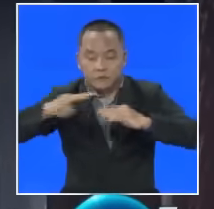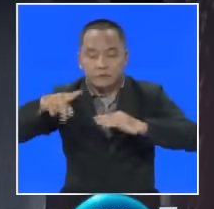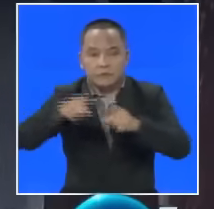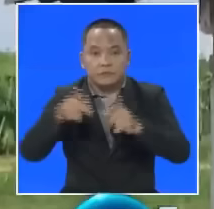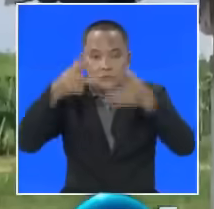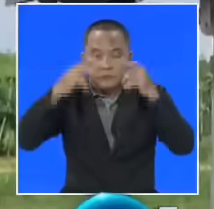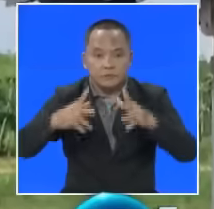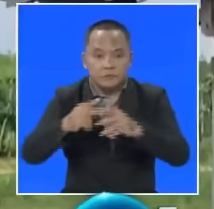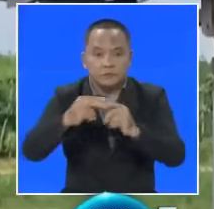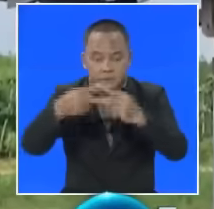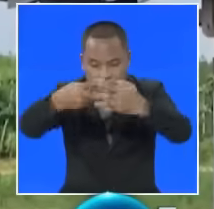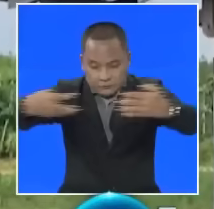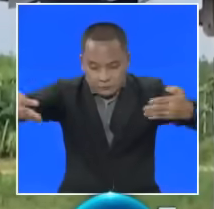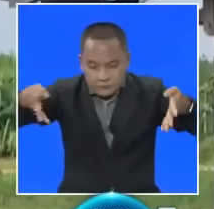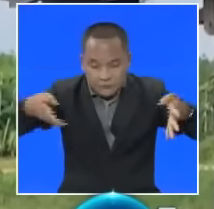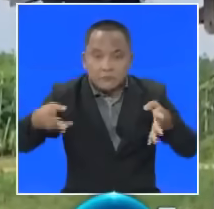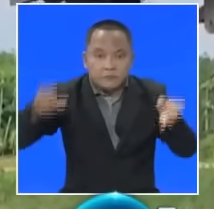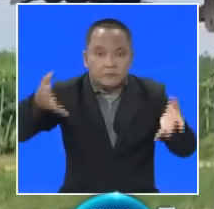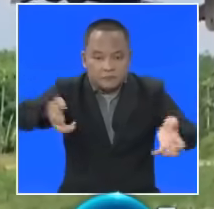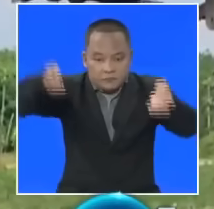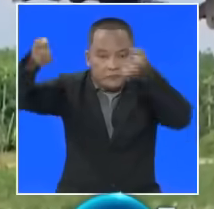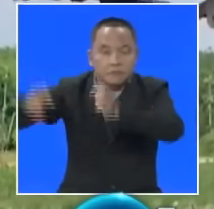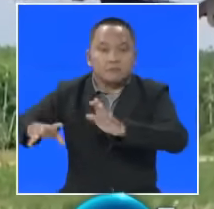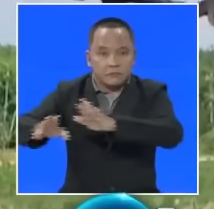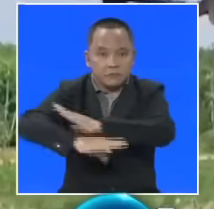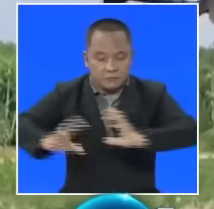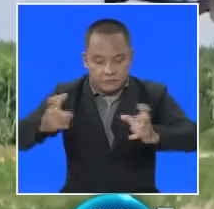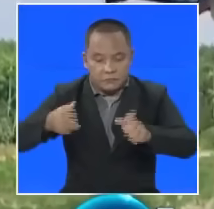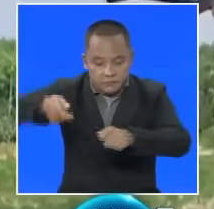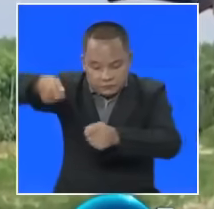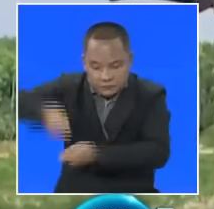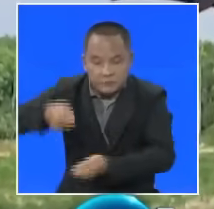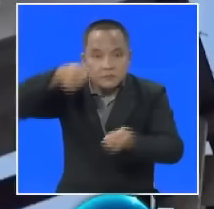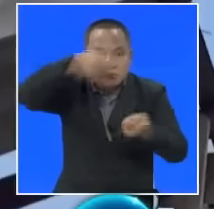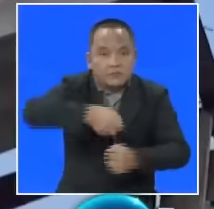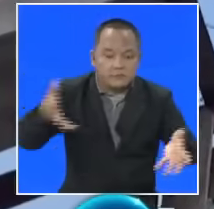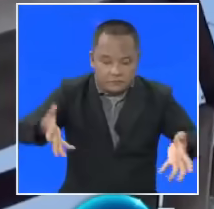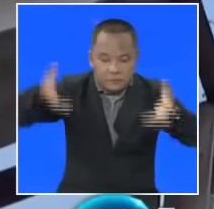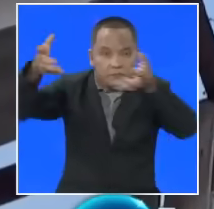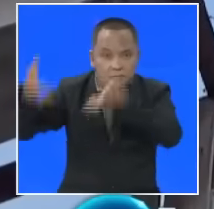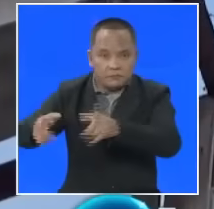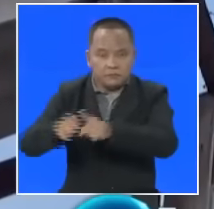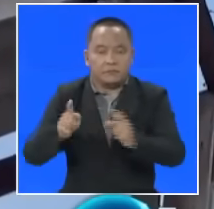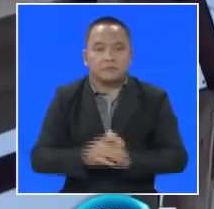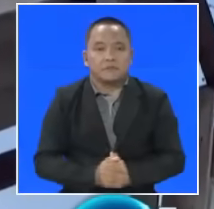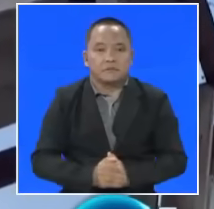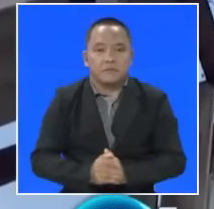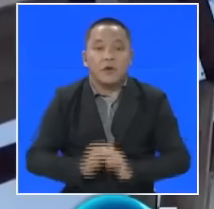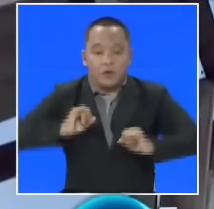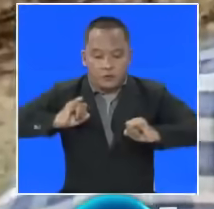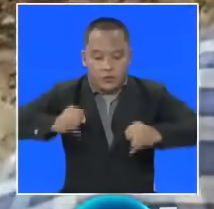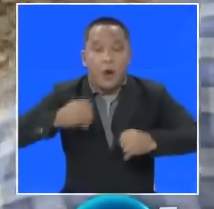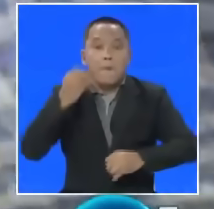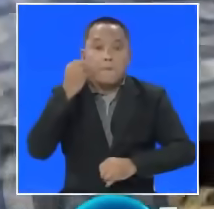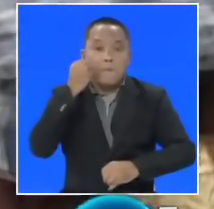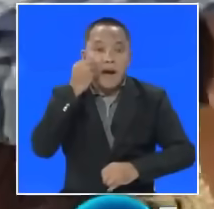ว่าโจรเนี่ยตัดเอารั้วประตูไปด้วยอีกต่างหากเพราะมีหลักฐานรอยเหล็กถูกตัดลงเหลืออยู่นะคะคุณสงัดอินทนุอายุ80ปี